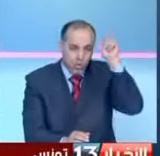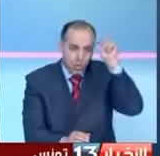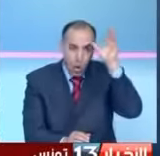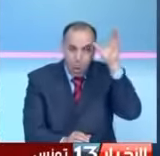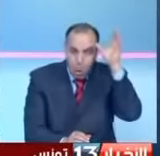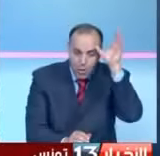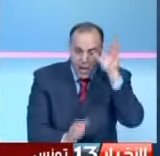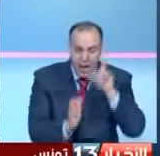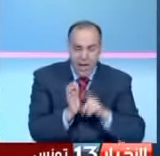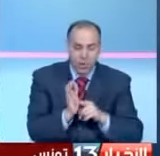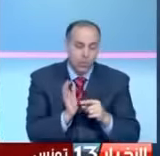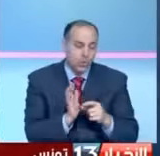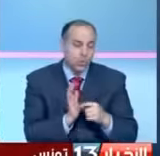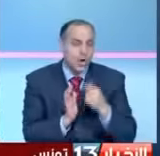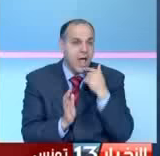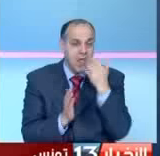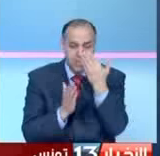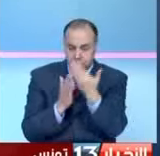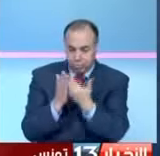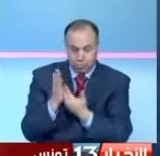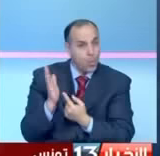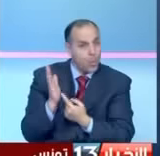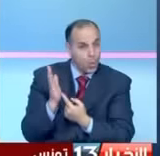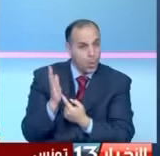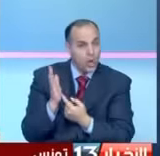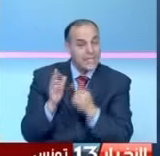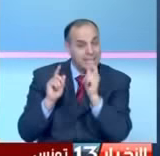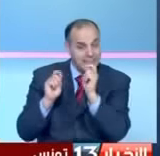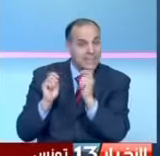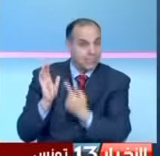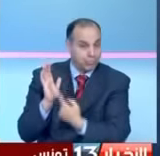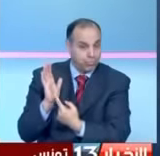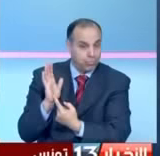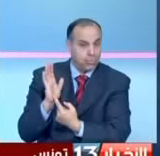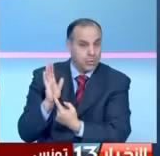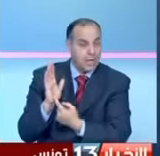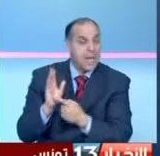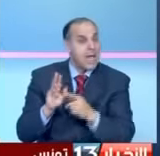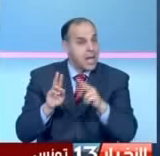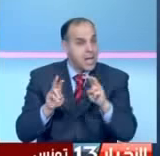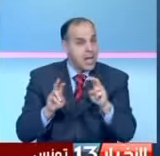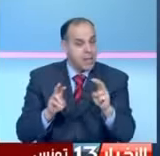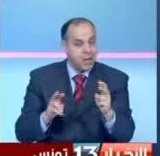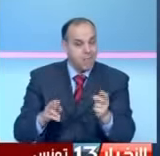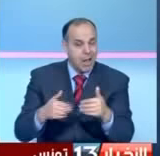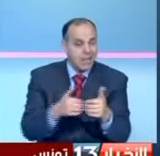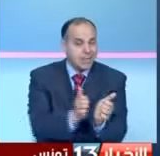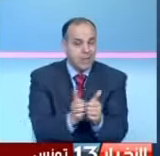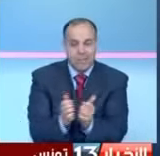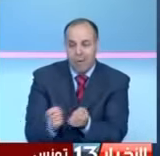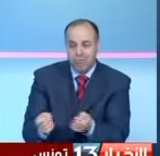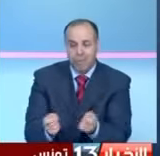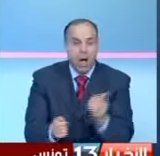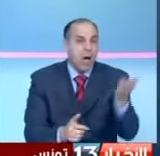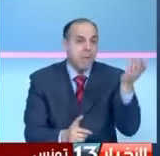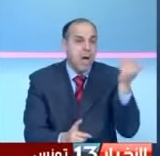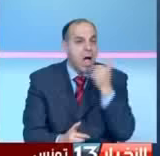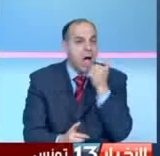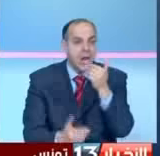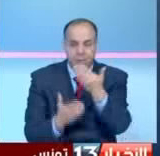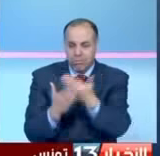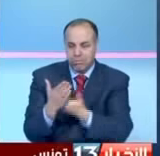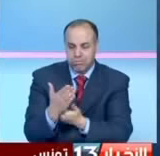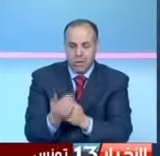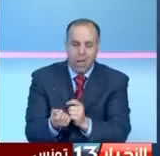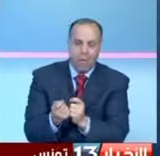خبراء القانون الدستوري أن النص ارتطم بمشهد سياسي قائم على تجاذبات حزبية أعاقت تفعيل بعض نصوصه